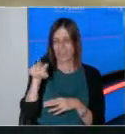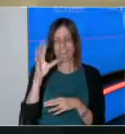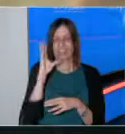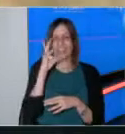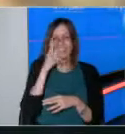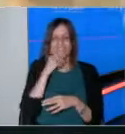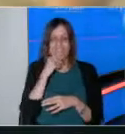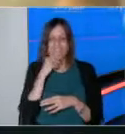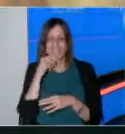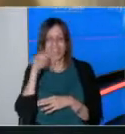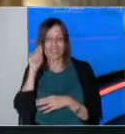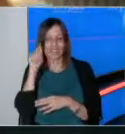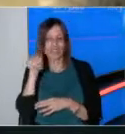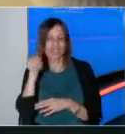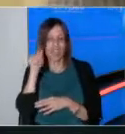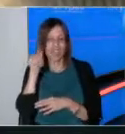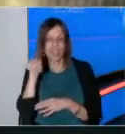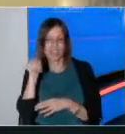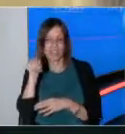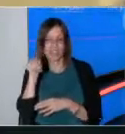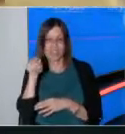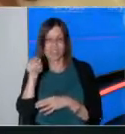יפה כשאת